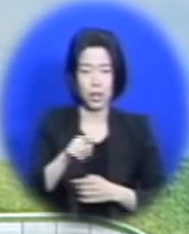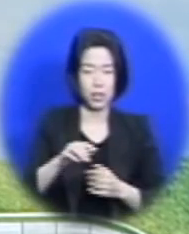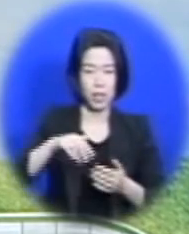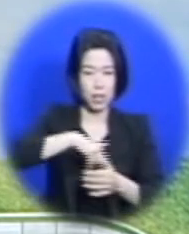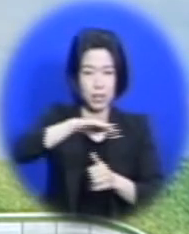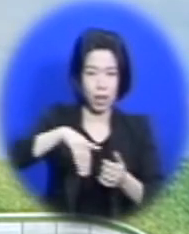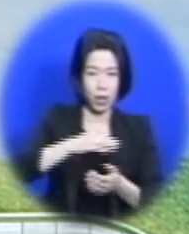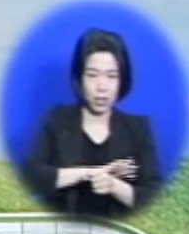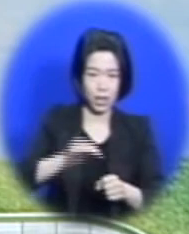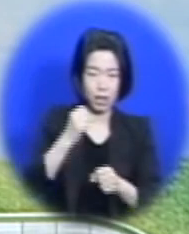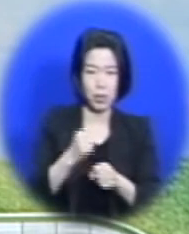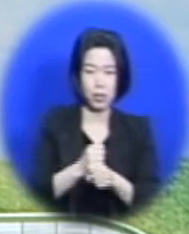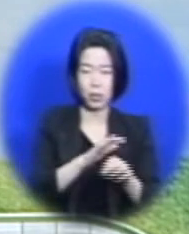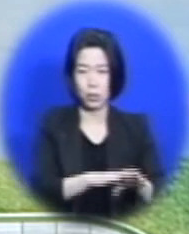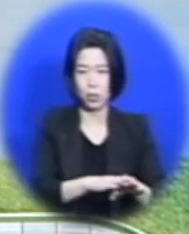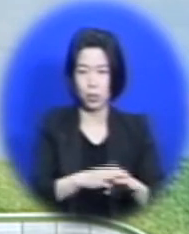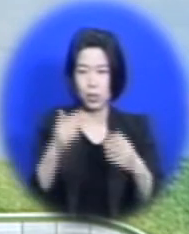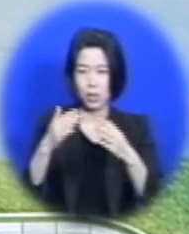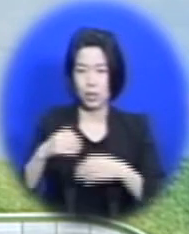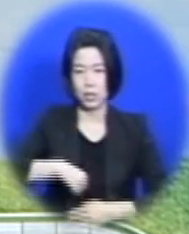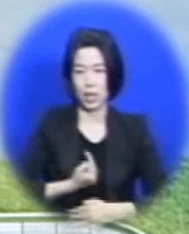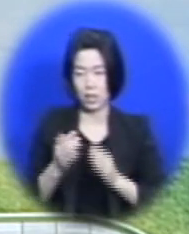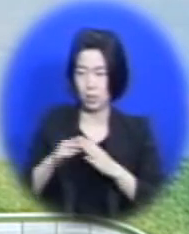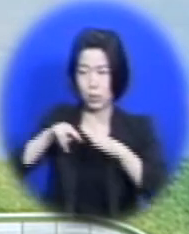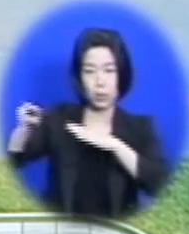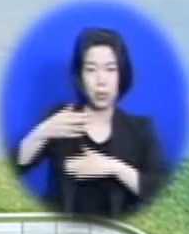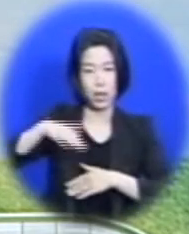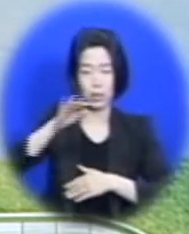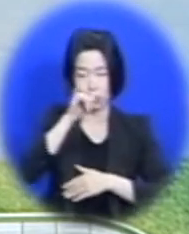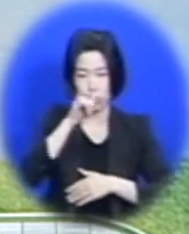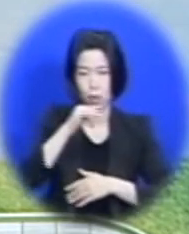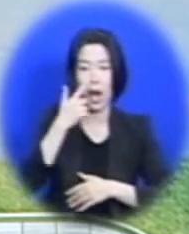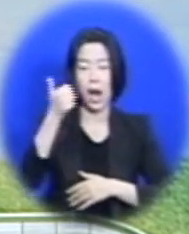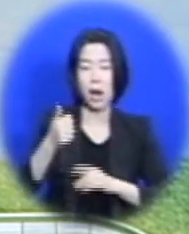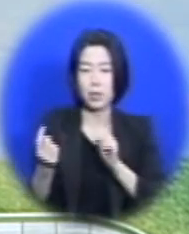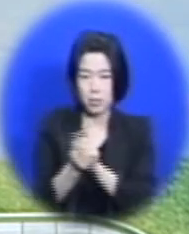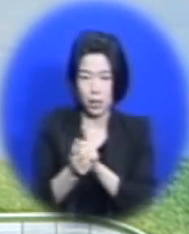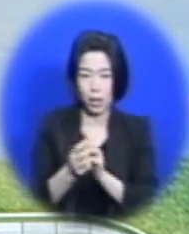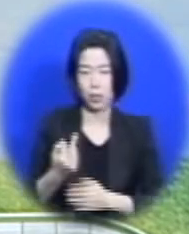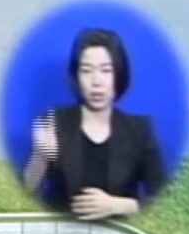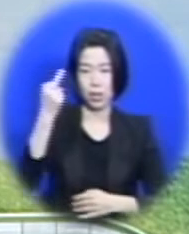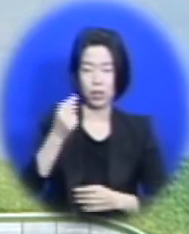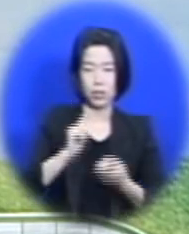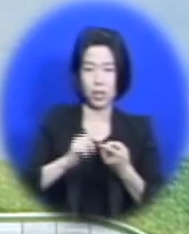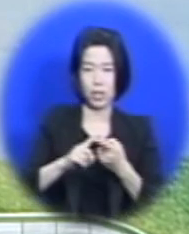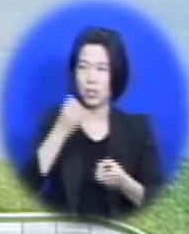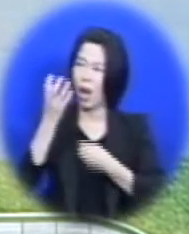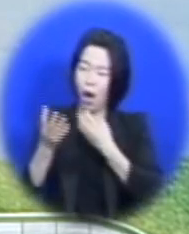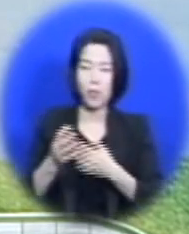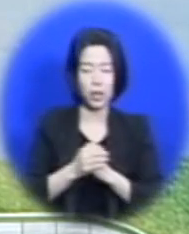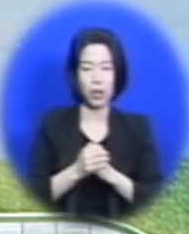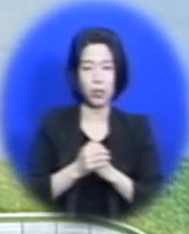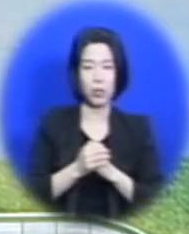놓고 그리고는 그냥 집으로 도망을 갔다. 그래서 아버지를 만나고 형들에 대해서 다 고해 바치고